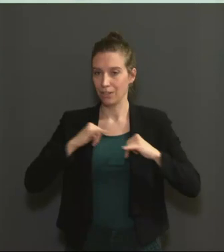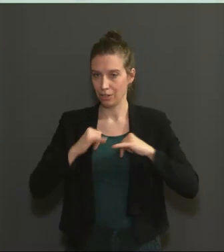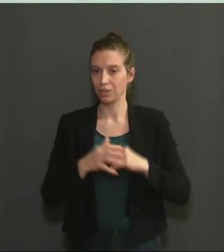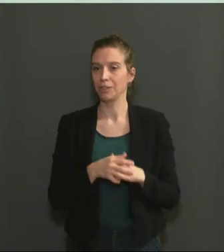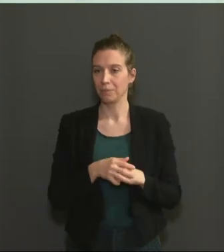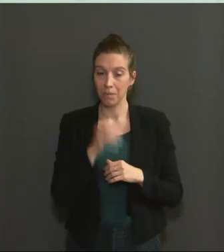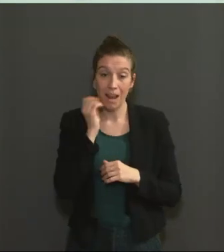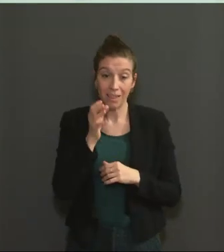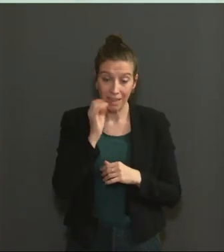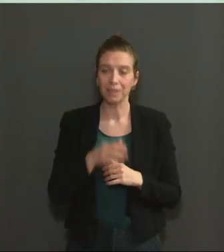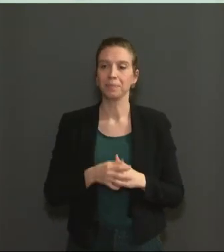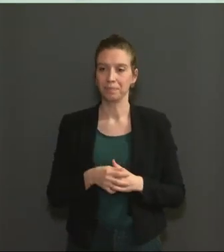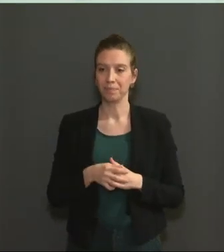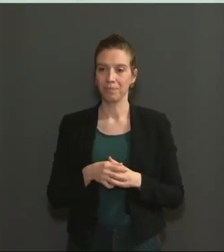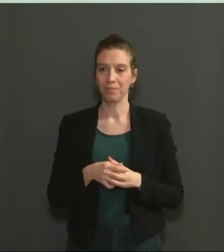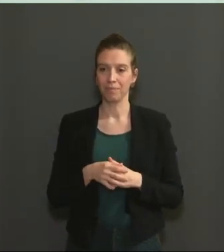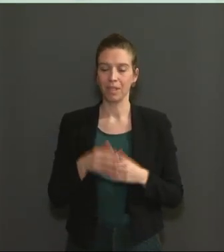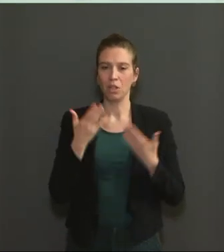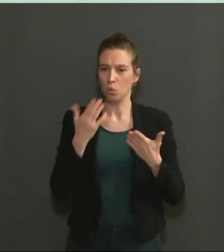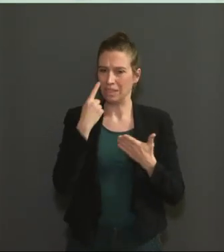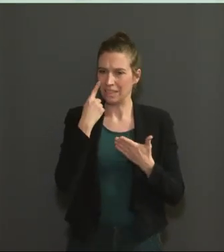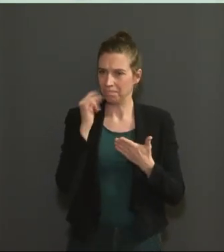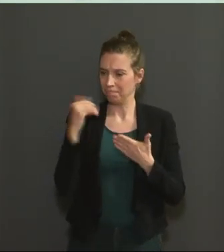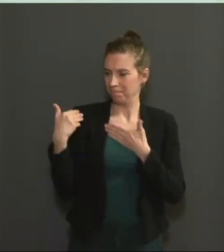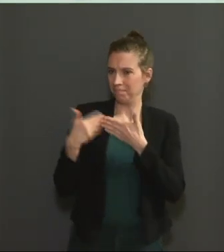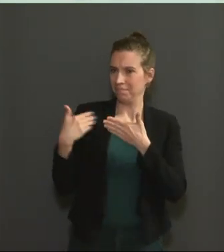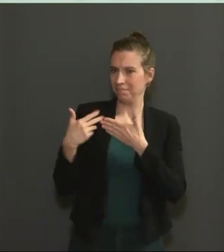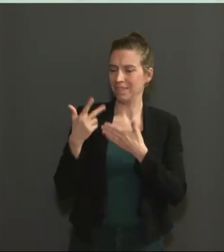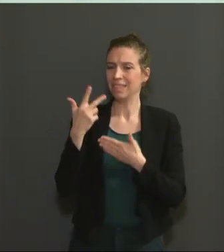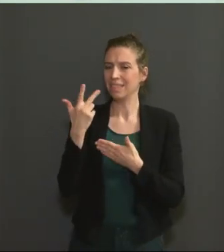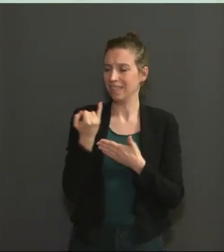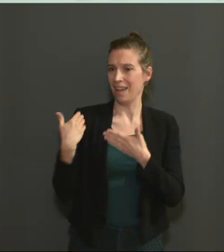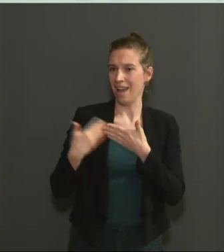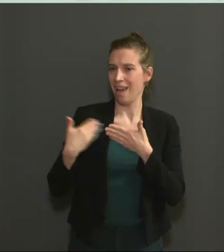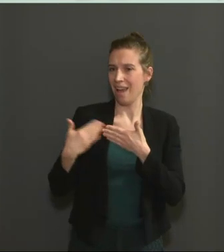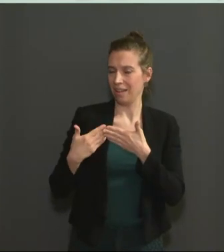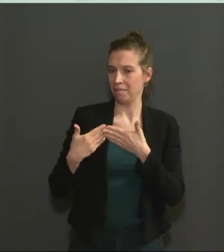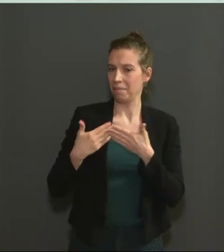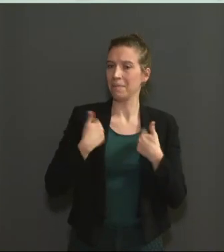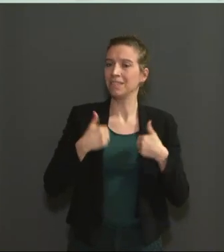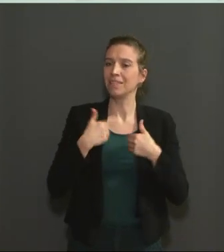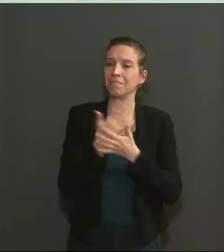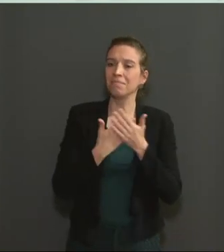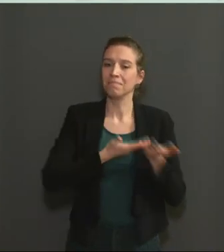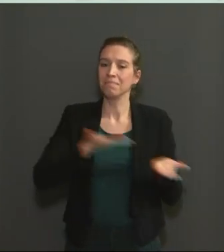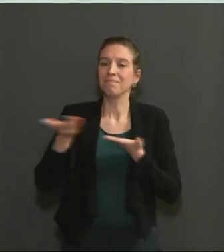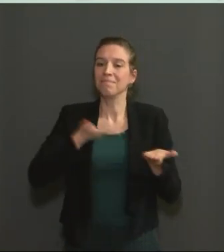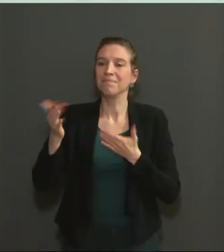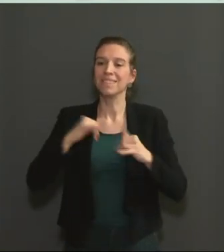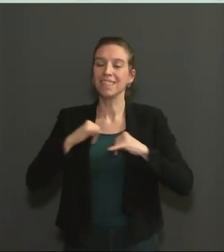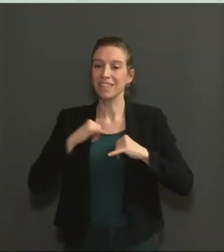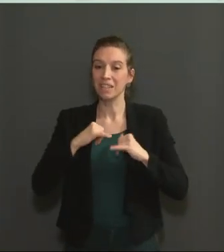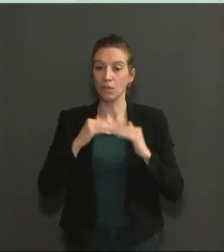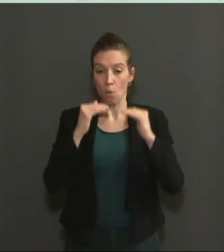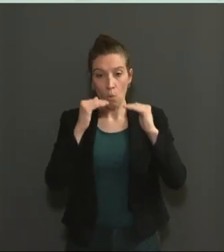voorbij d dagen kijken dan zien we dat deze niet meer dalen en zelfs lichtjes stijgen in